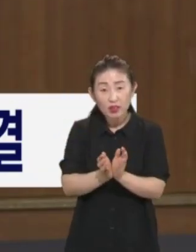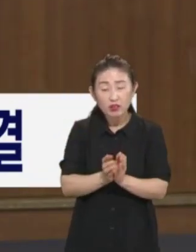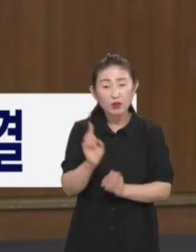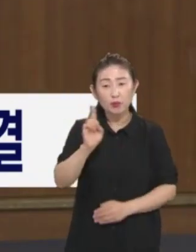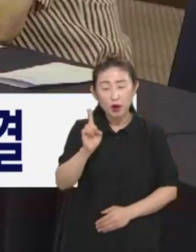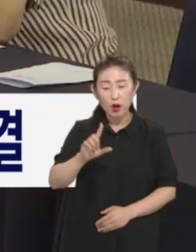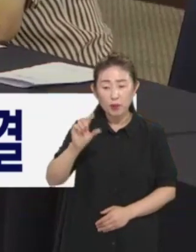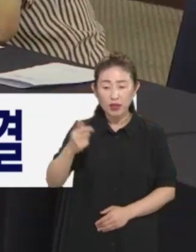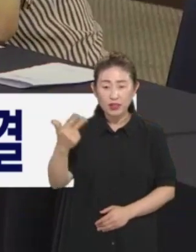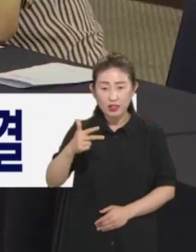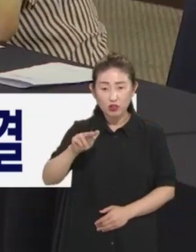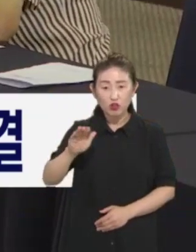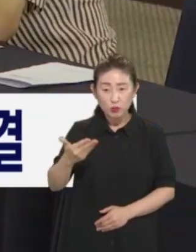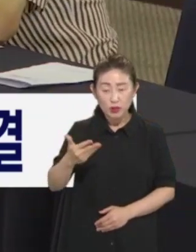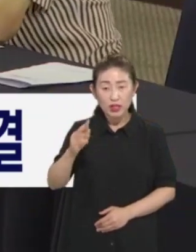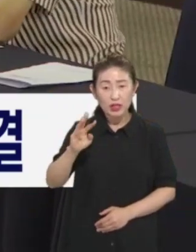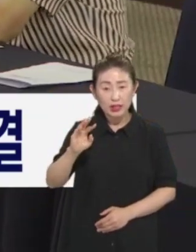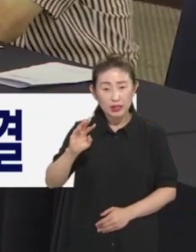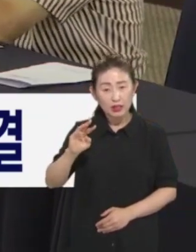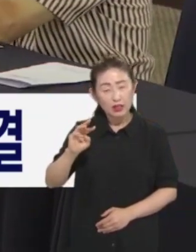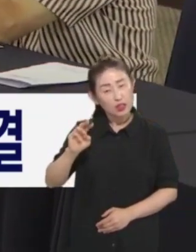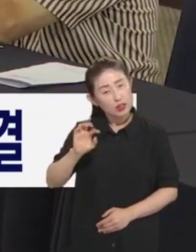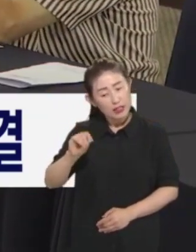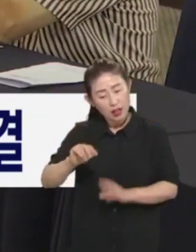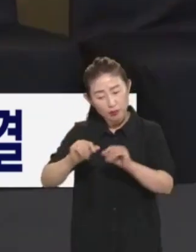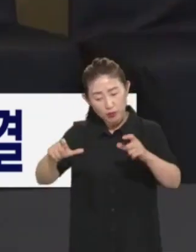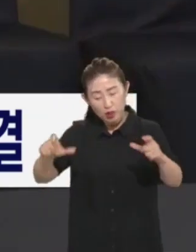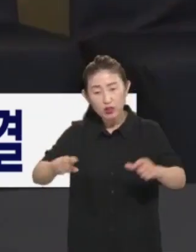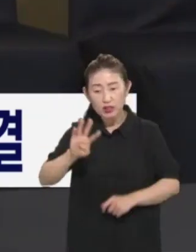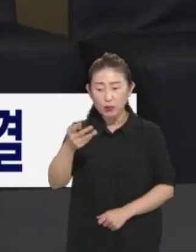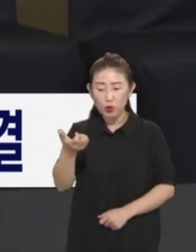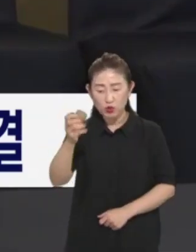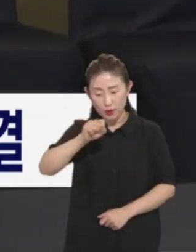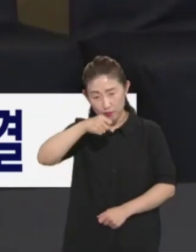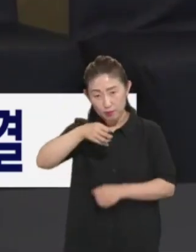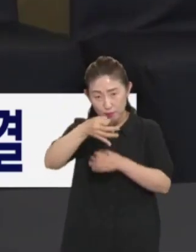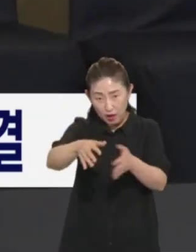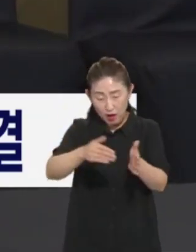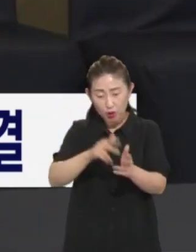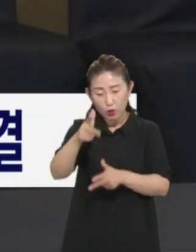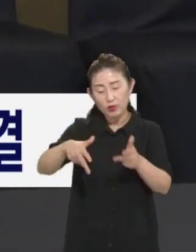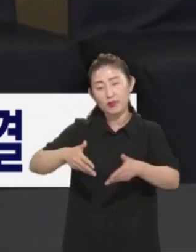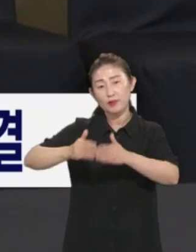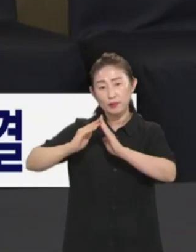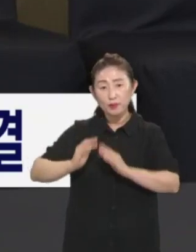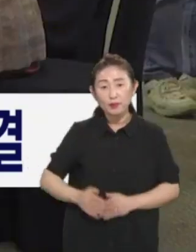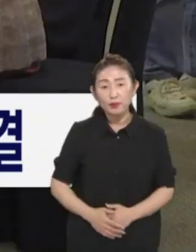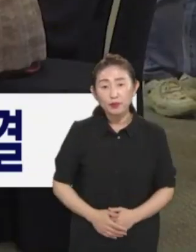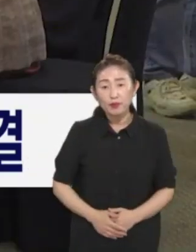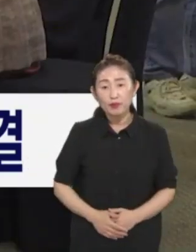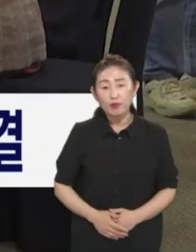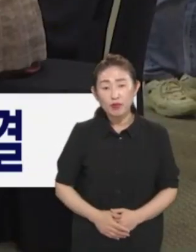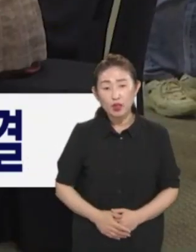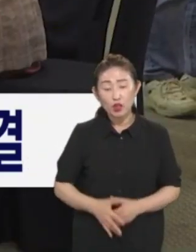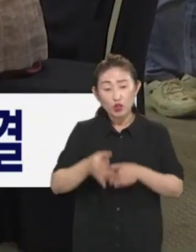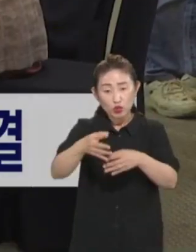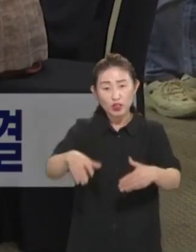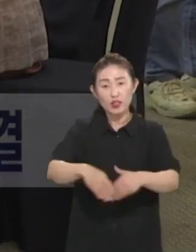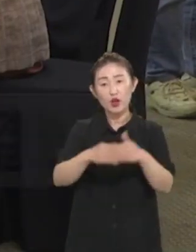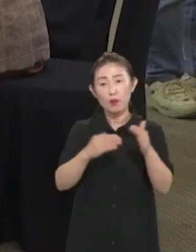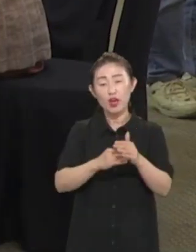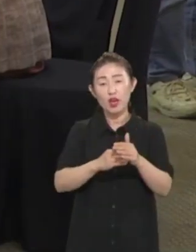내 17,929제곱미터 부지에 450억 원을 들여 공장을 신설합니다. 이번 투자 협약으로